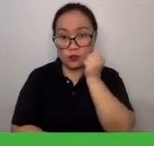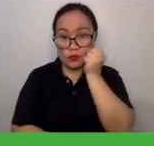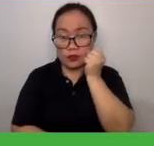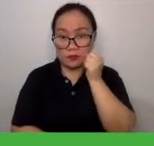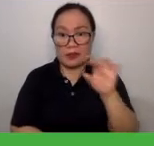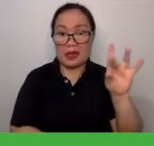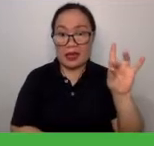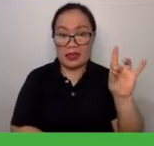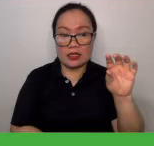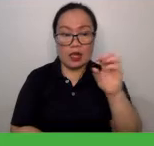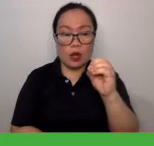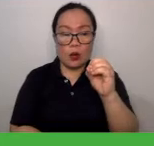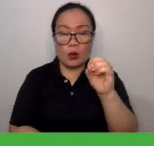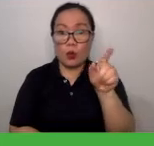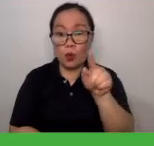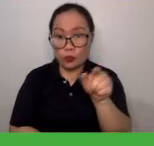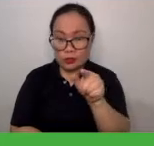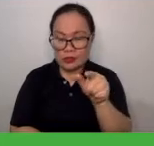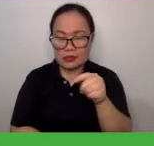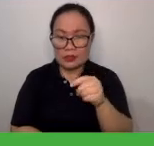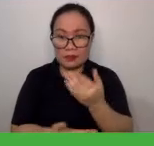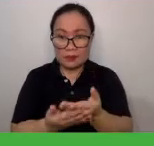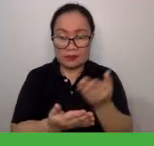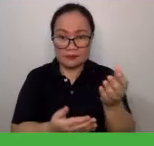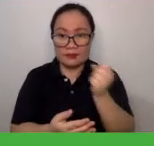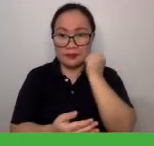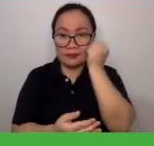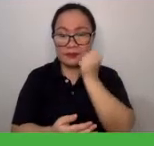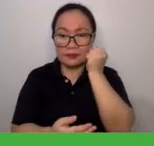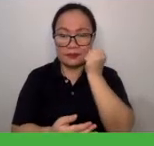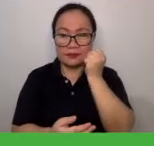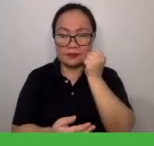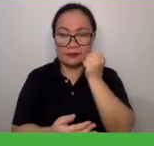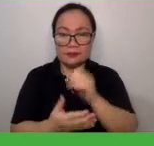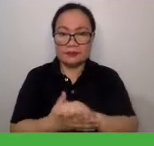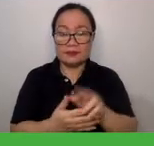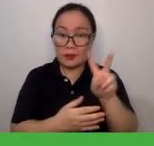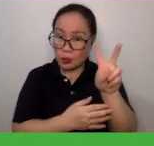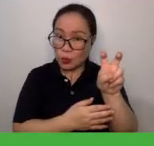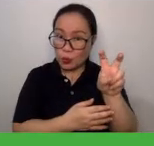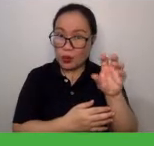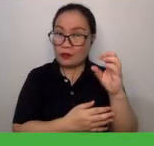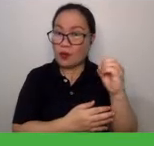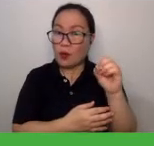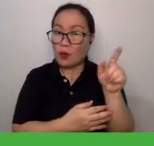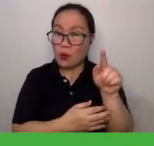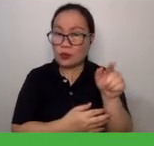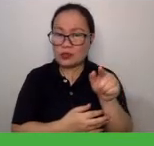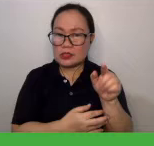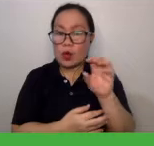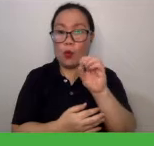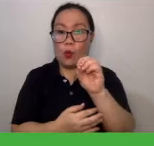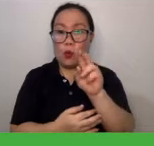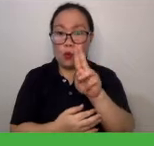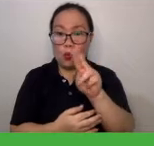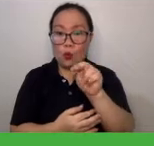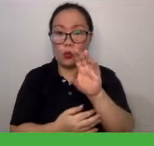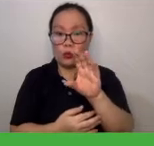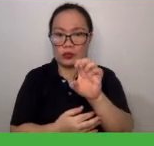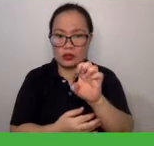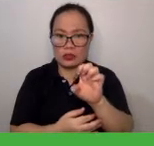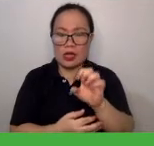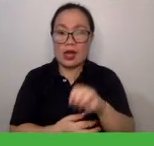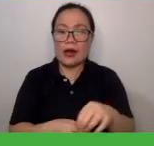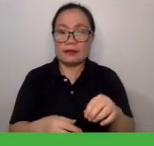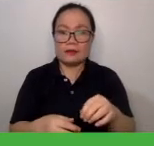8 ounce, pabili po ng soft drinks, umiinom tayo ng soft drinks, 12 ounce, 'di ba? Okay, aside